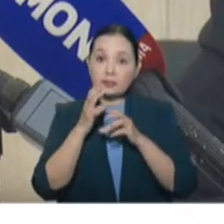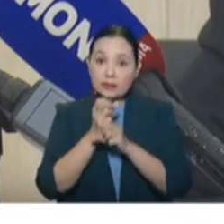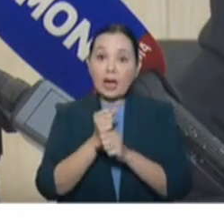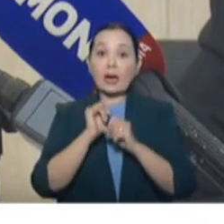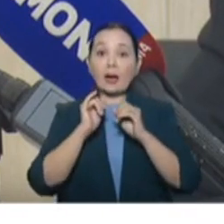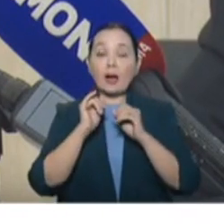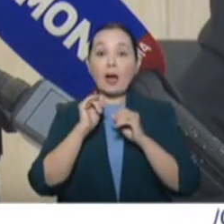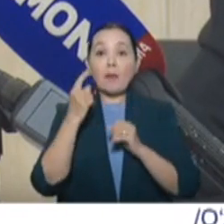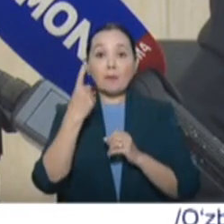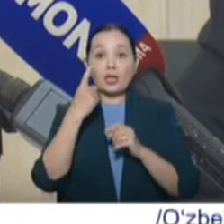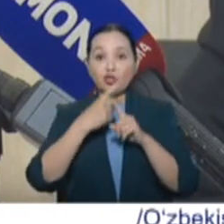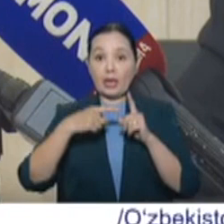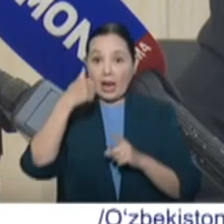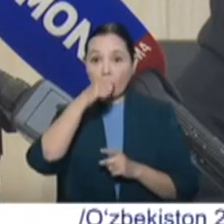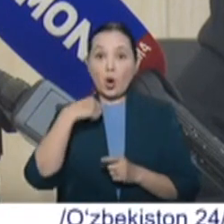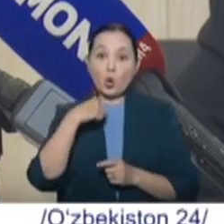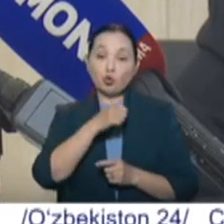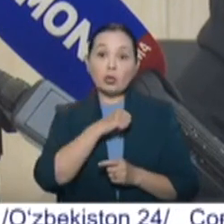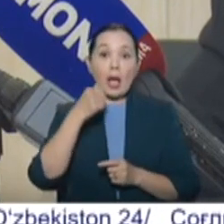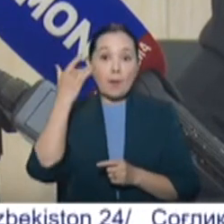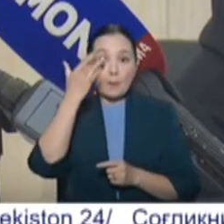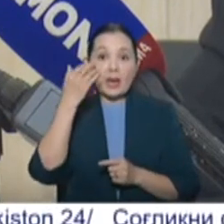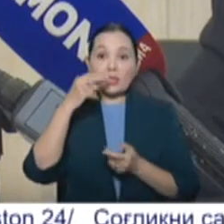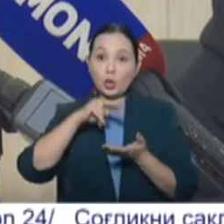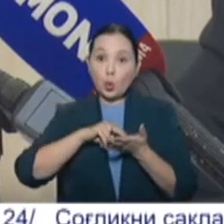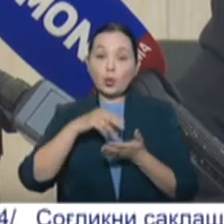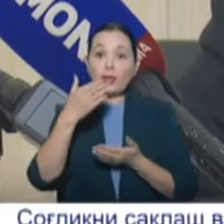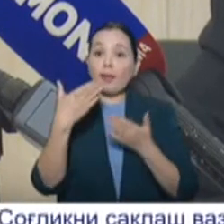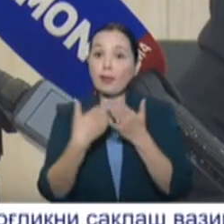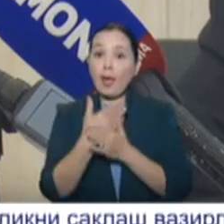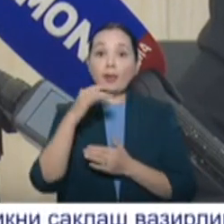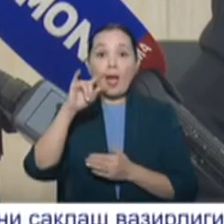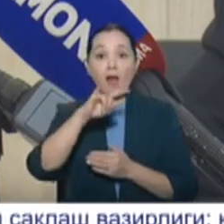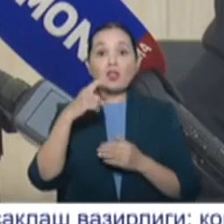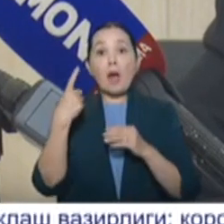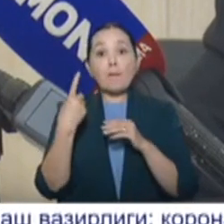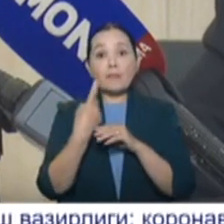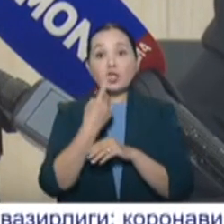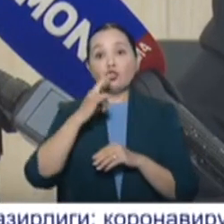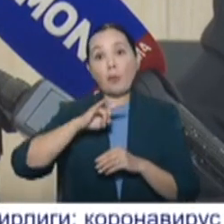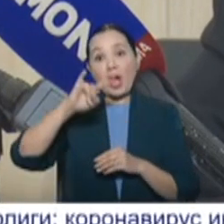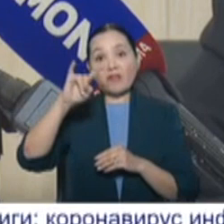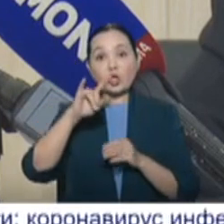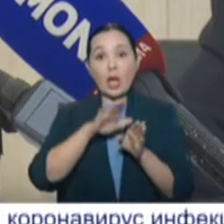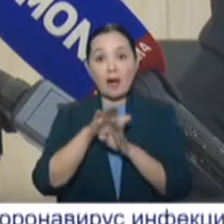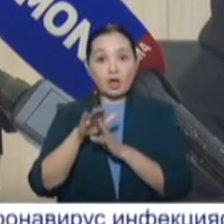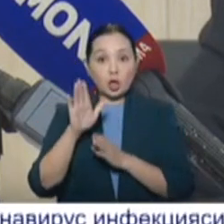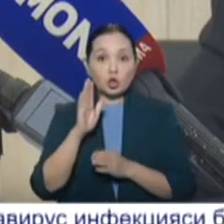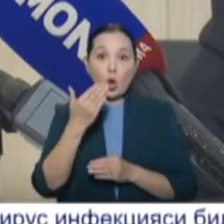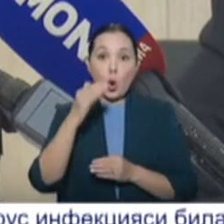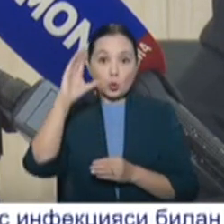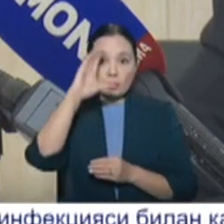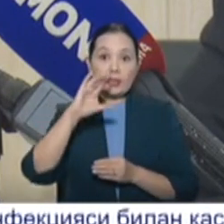mana 1.5 yilligacha biz o'zimizga asl maqsad qilib qo'yib oldikki, bu yangi aviakompaniyada birinchi parvozlarni amalga oshirish. Birinchi navbatda bu